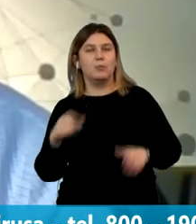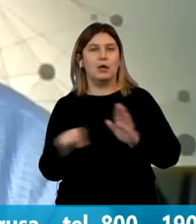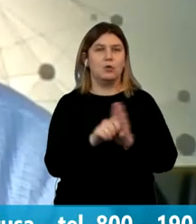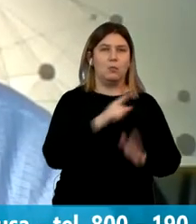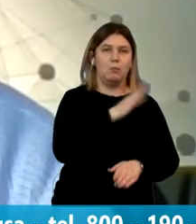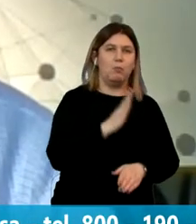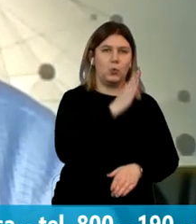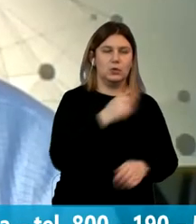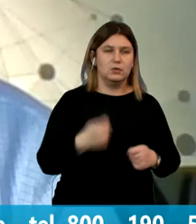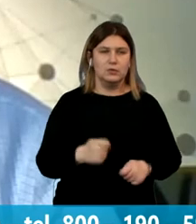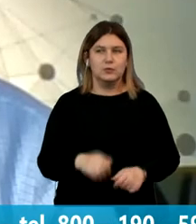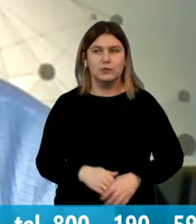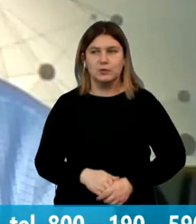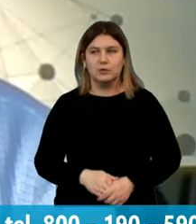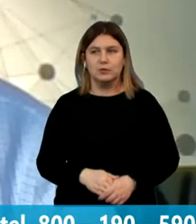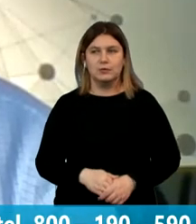Szczecina.